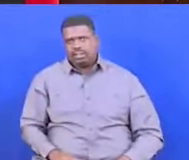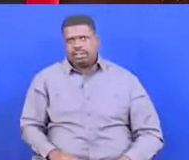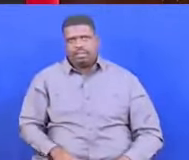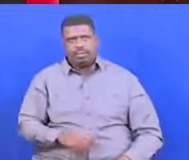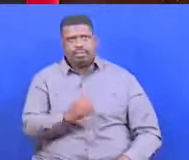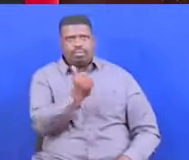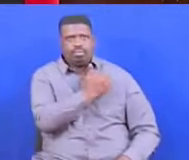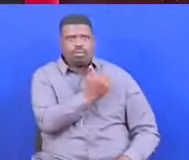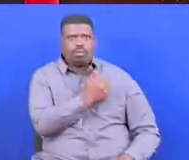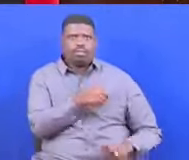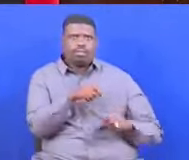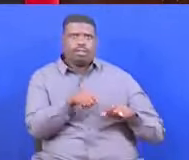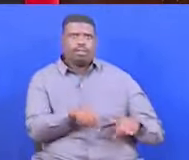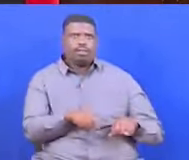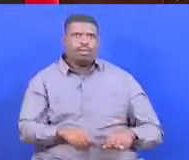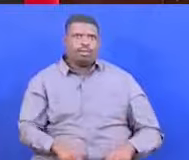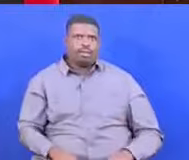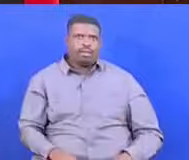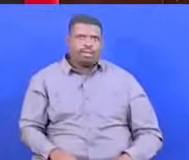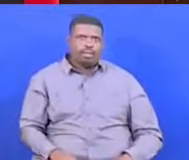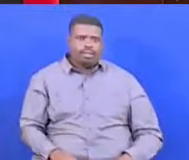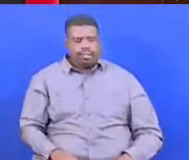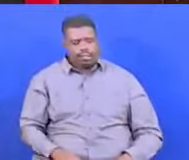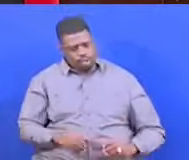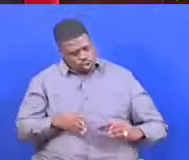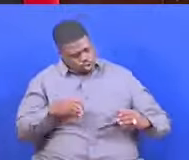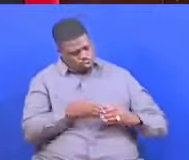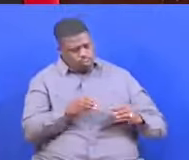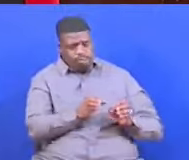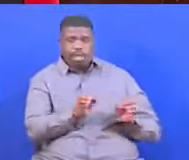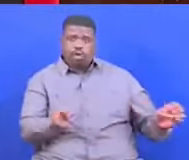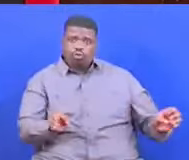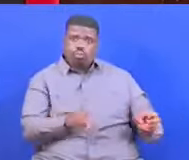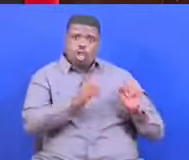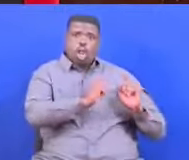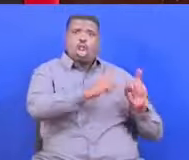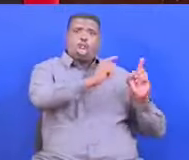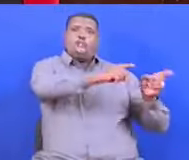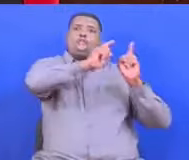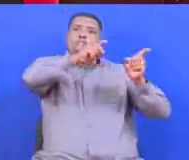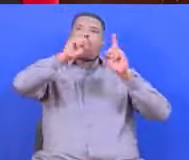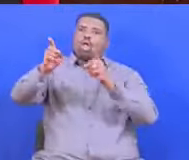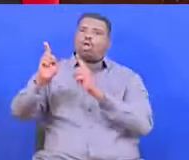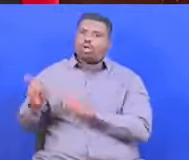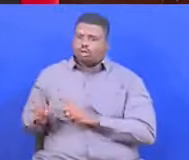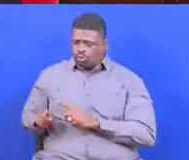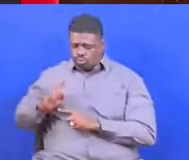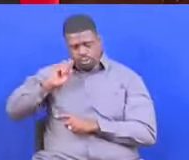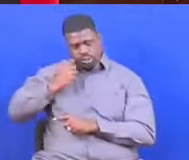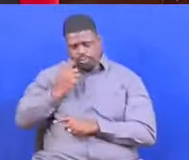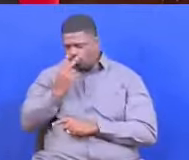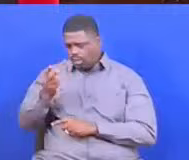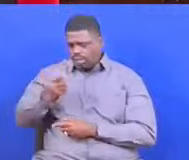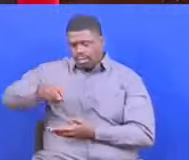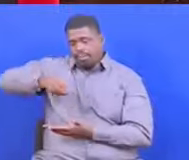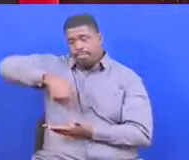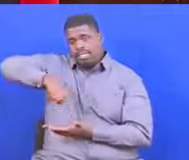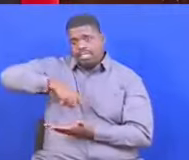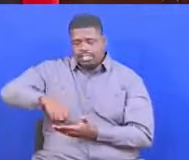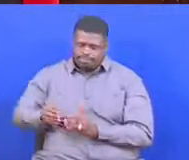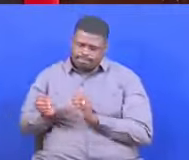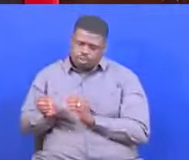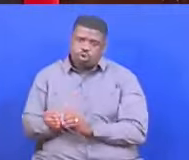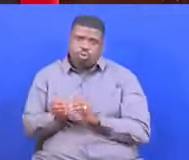Mkatuambia hapa kwamba kuna tume maalum inazunguka nchi nzima kujaribu kuangalia ile miji midogo midogo